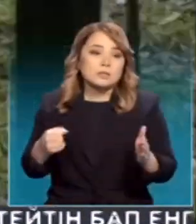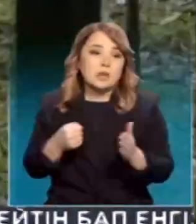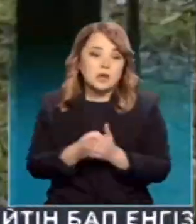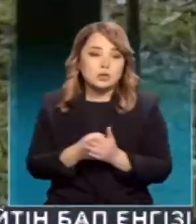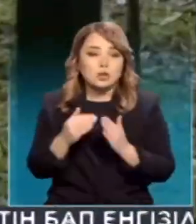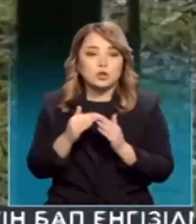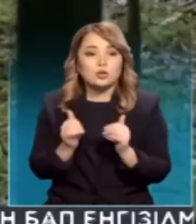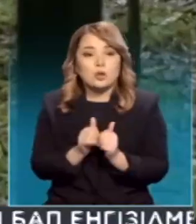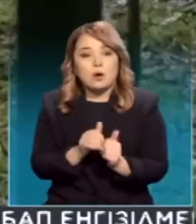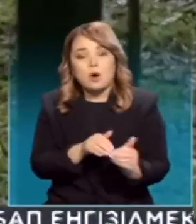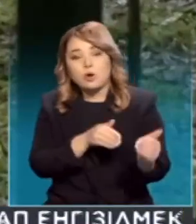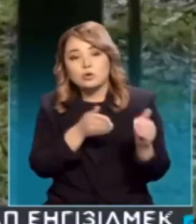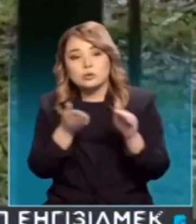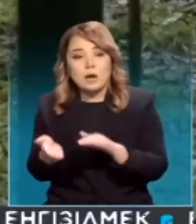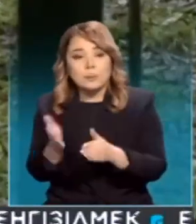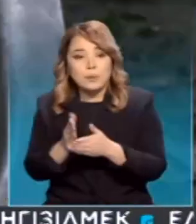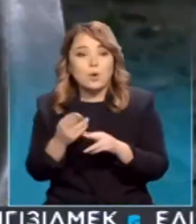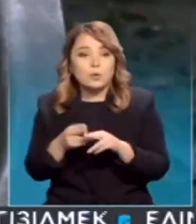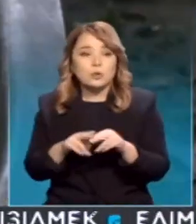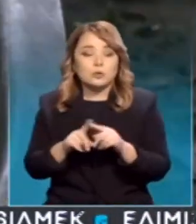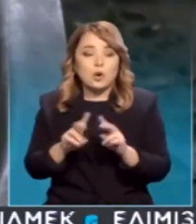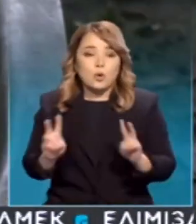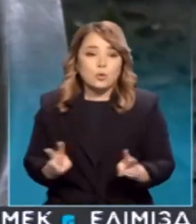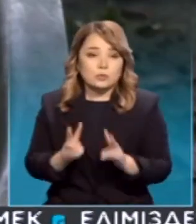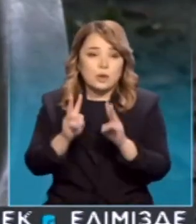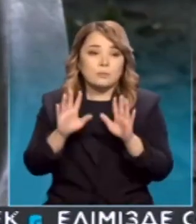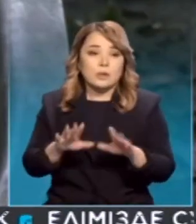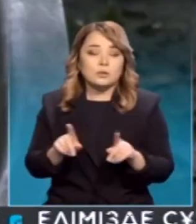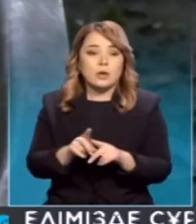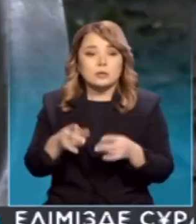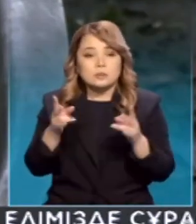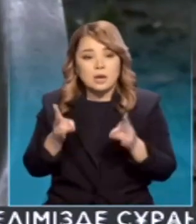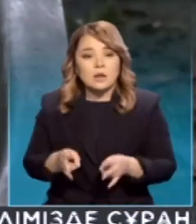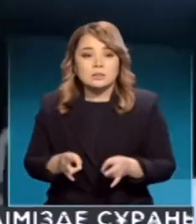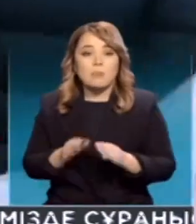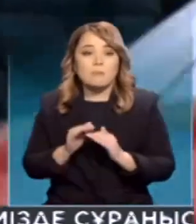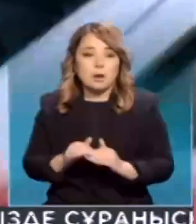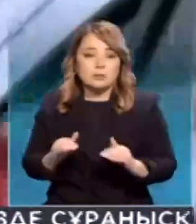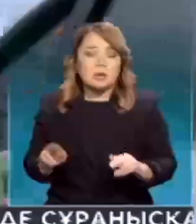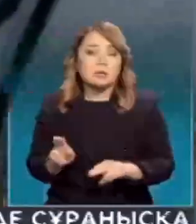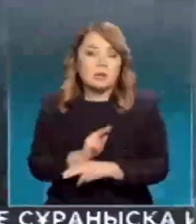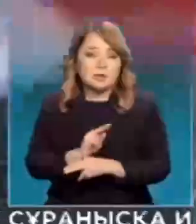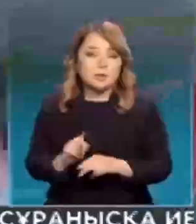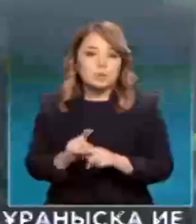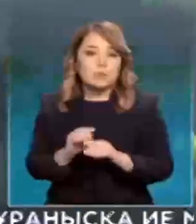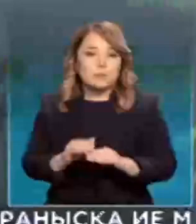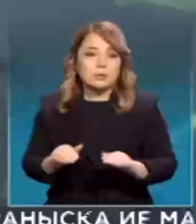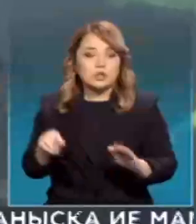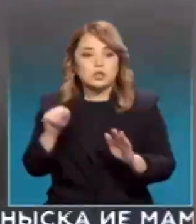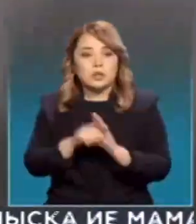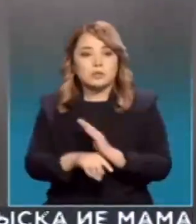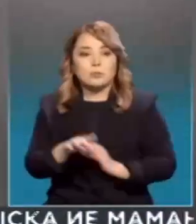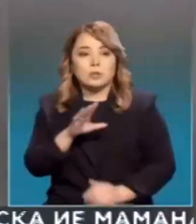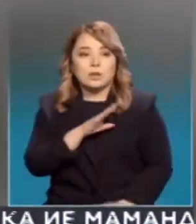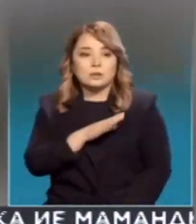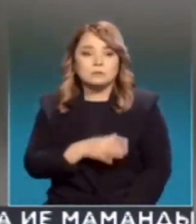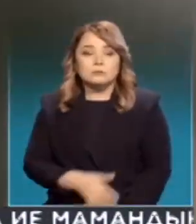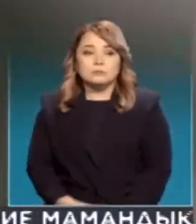тұрғын үйге жақын жерге барып құлаған. Оқиға орнында өрт тұтанды. Трагедия болған кезде балалар мен тәрбиешілер балабақшада болған.